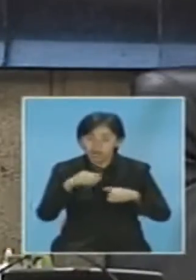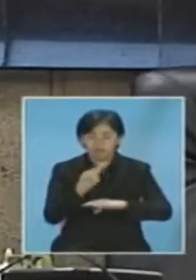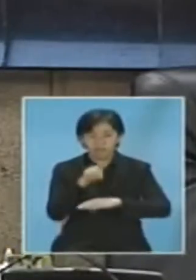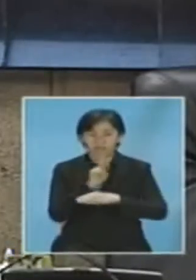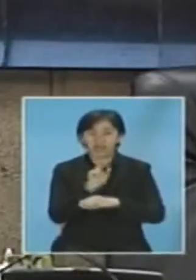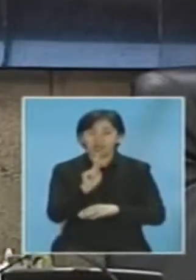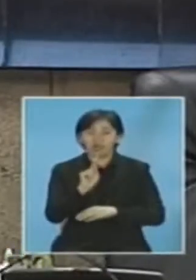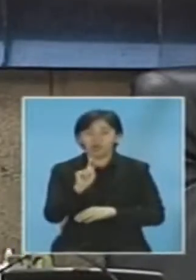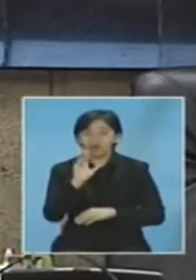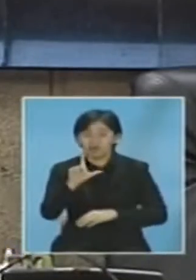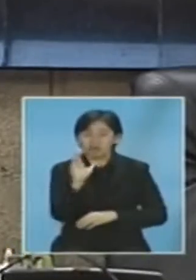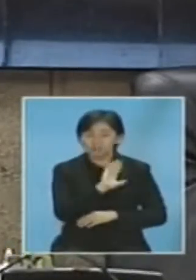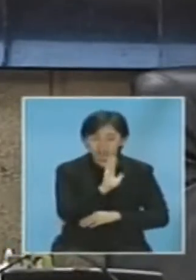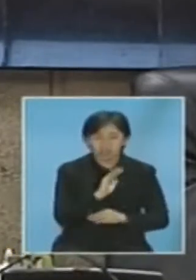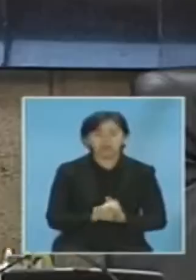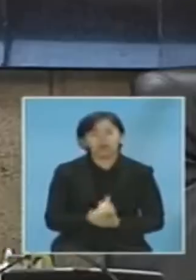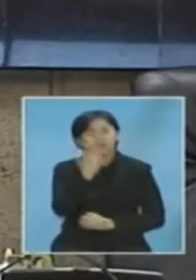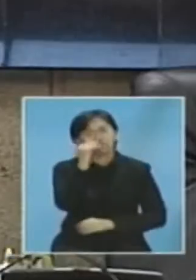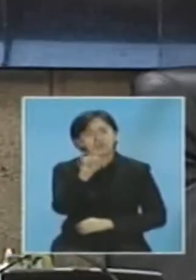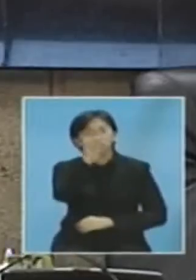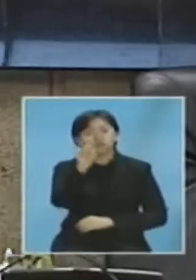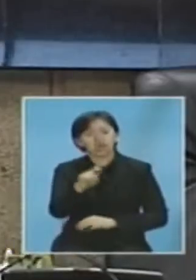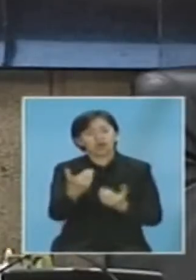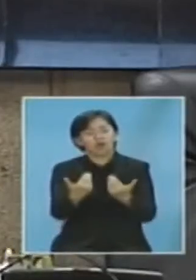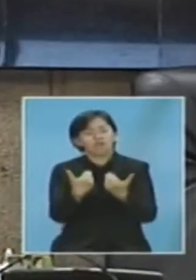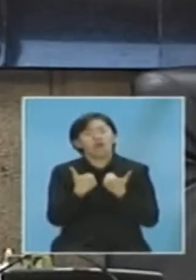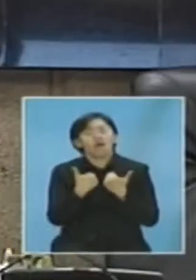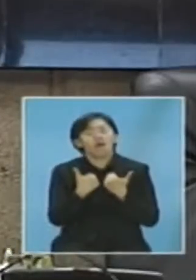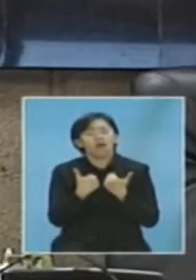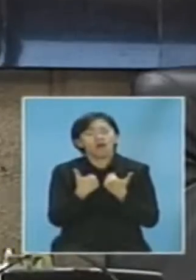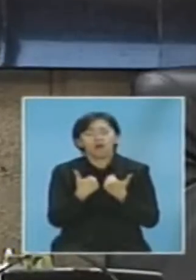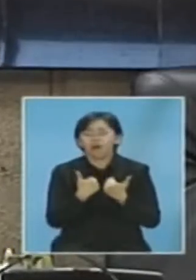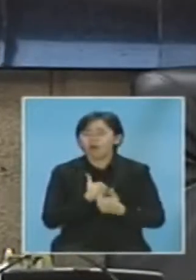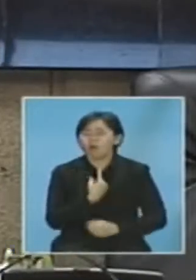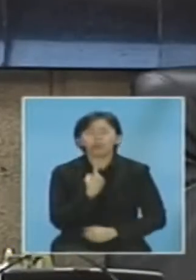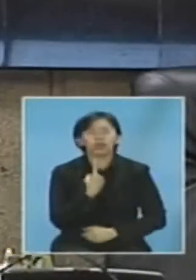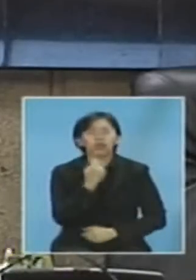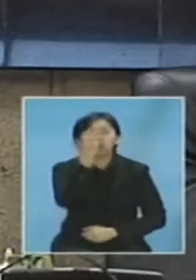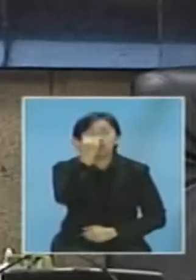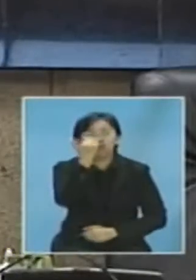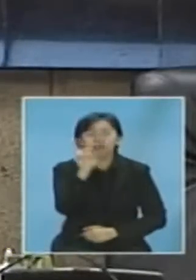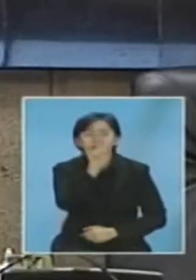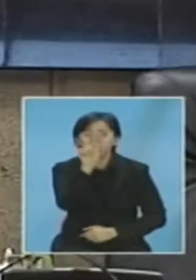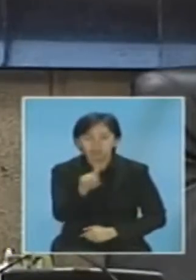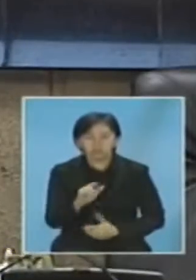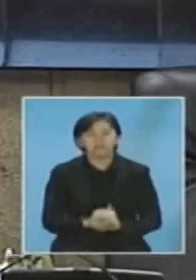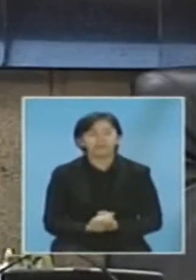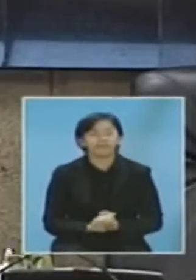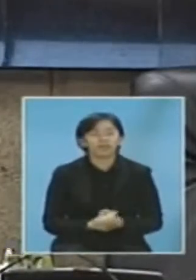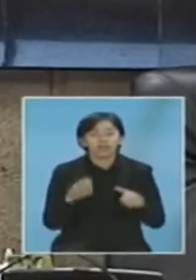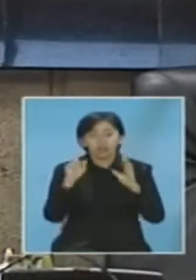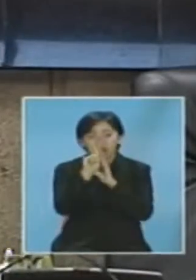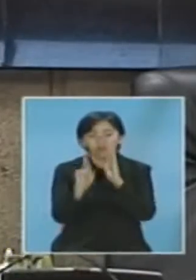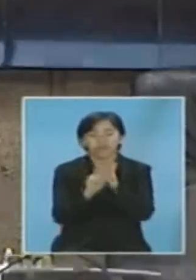ช.แต่เหตุใดดิฉันจึงถูกดำเนินคดีโดยลำพังทั้งที่รัฐธรรม